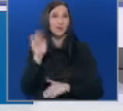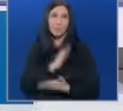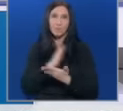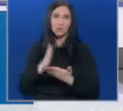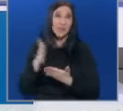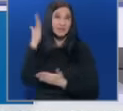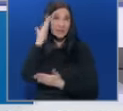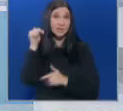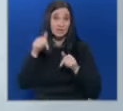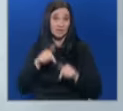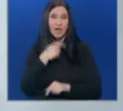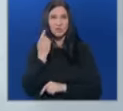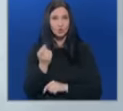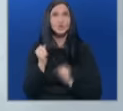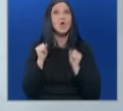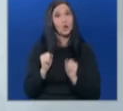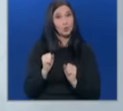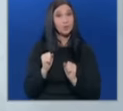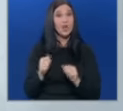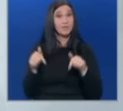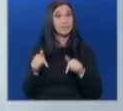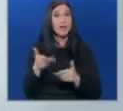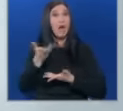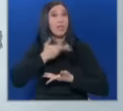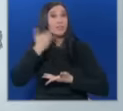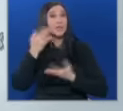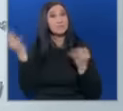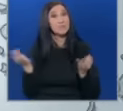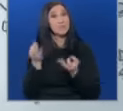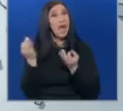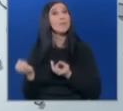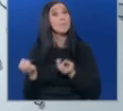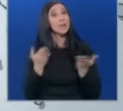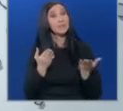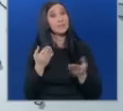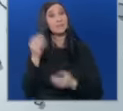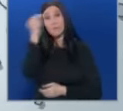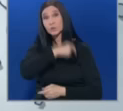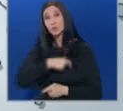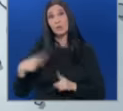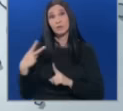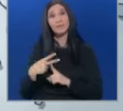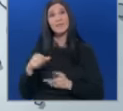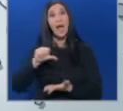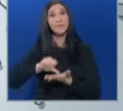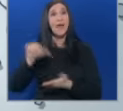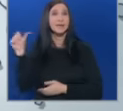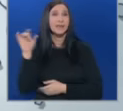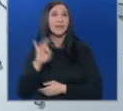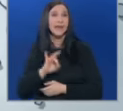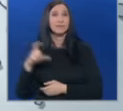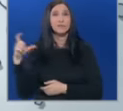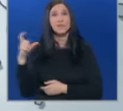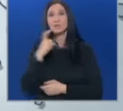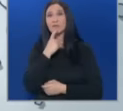последният в страната за тази година, очакваме сега да ни разкажат специалните ни пратеници на БНТ в Атина Делина Радева и